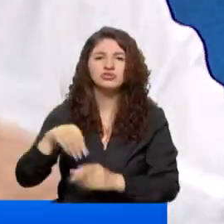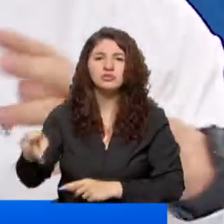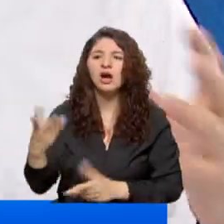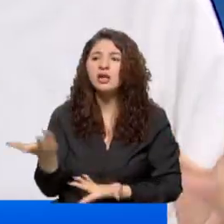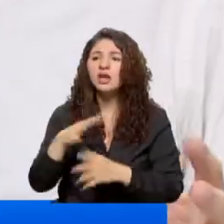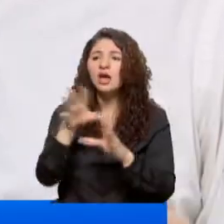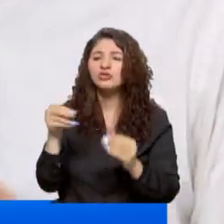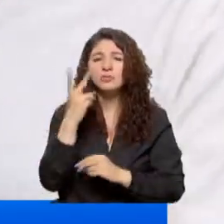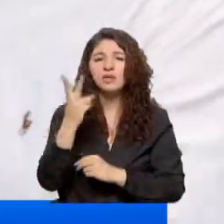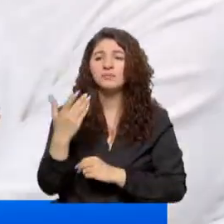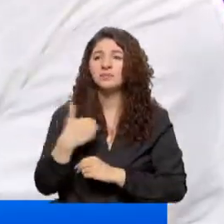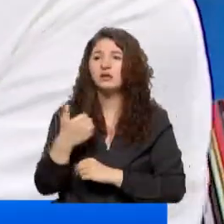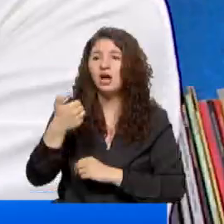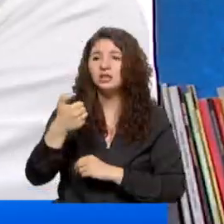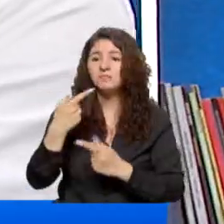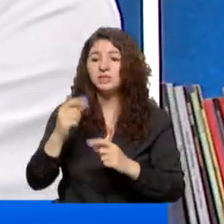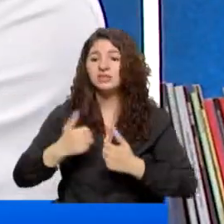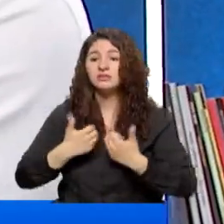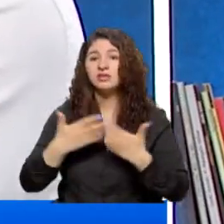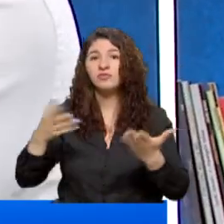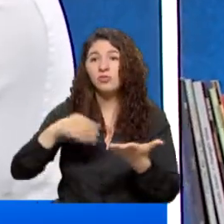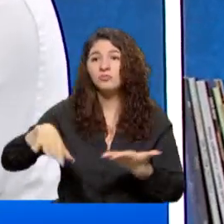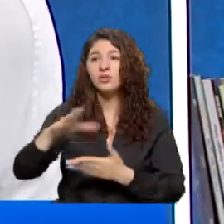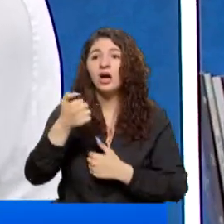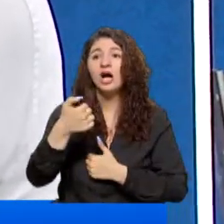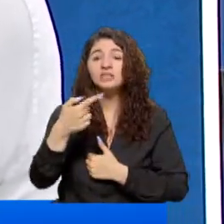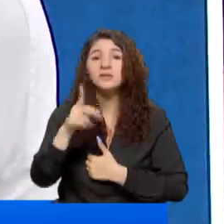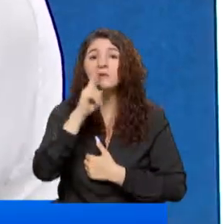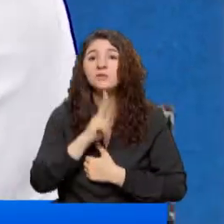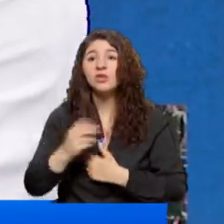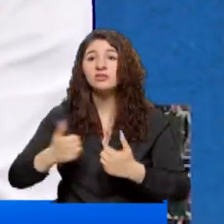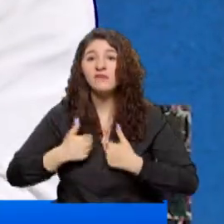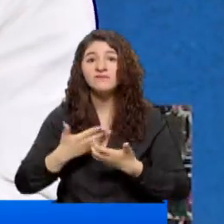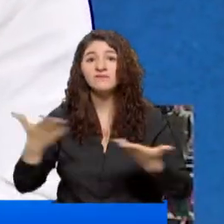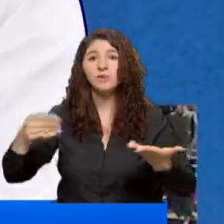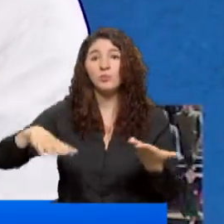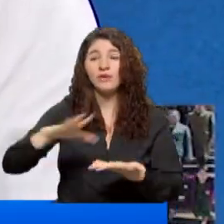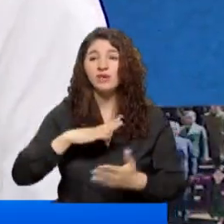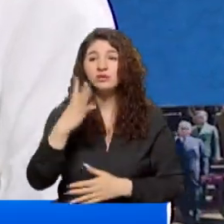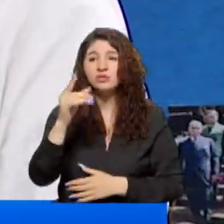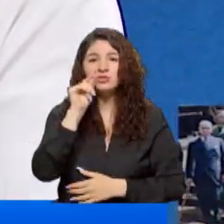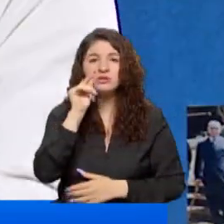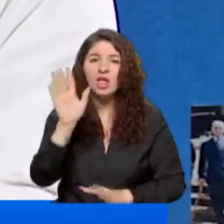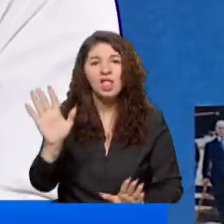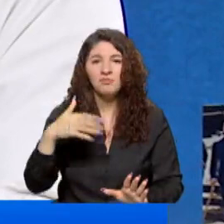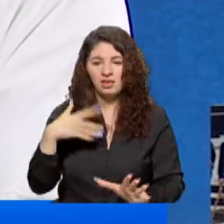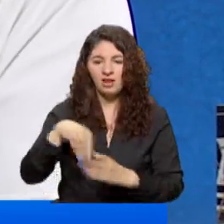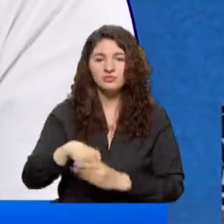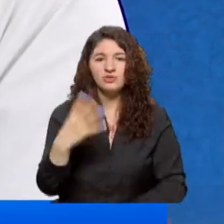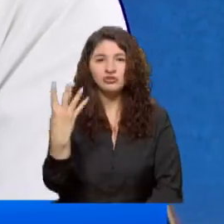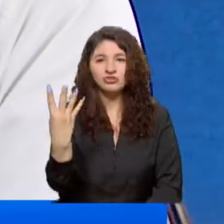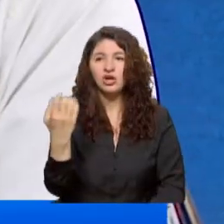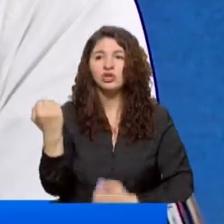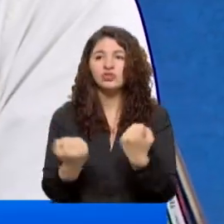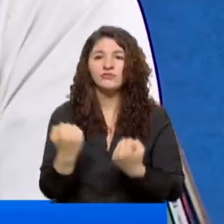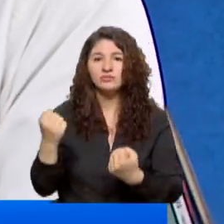Artık her şey bakın Biz hani 6000 dönüm arazi hakikaten öyle 6200 dönüm arazi istiyorum dört kişiyiz Ben dahil